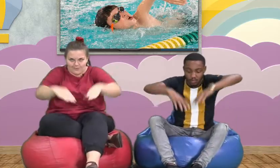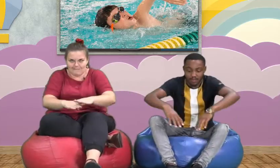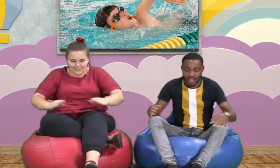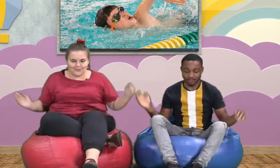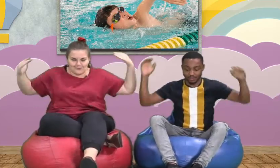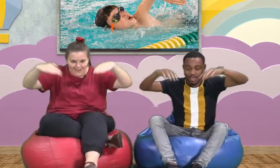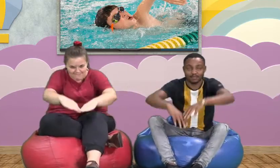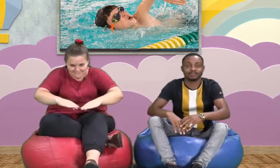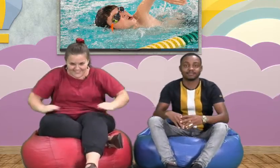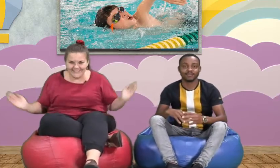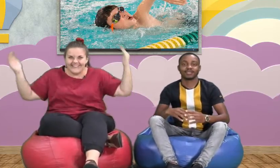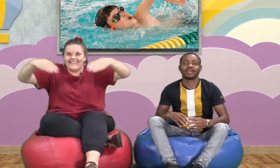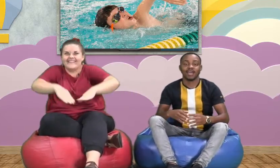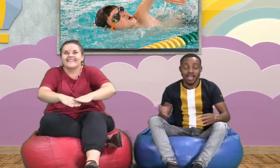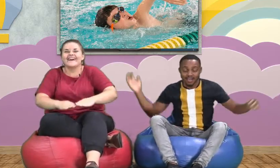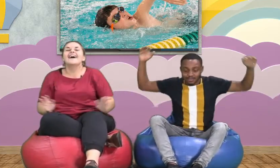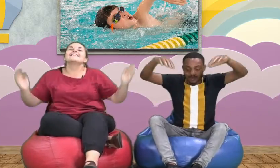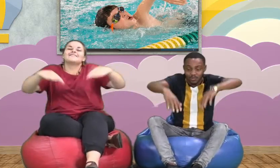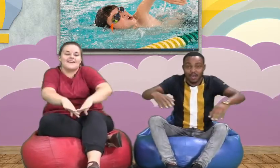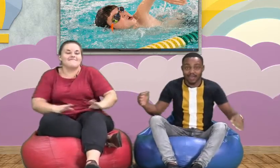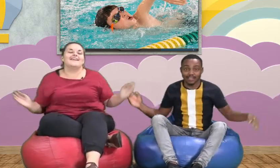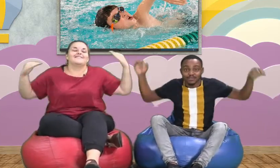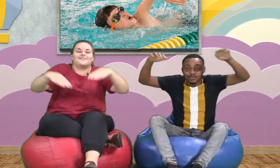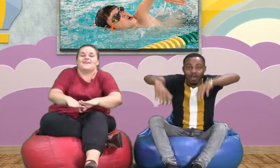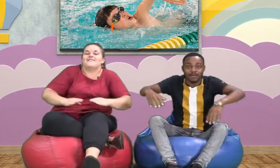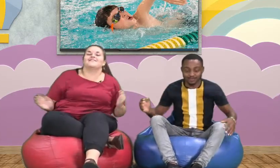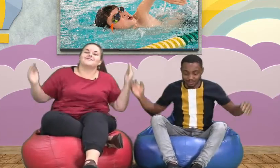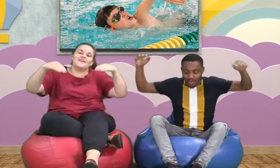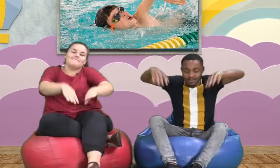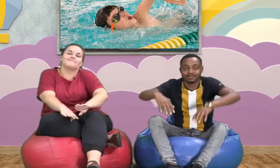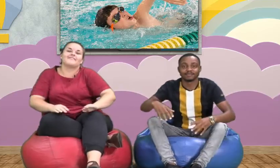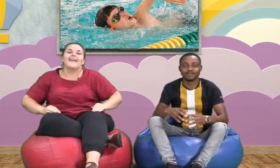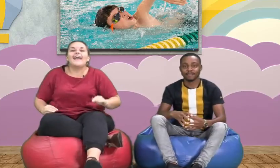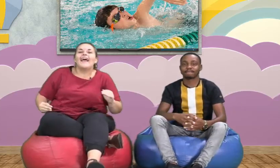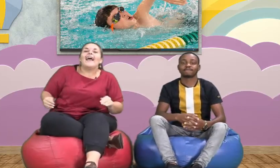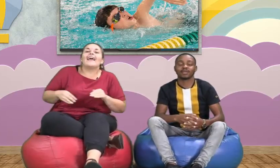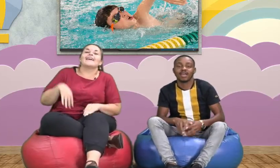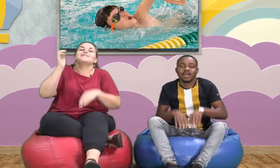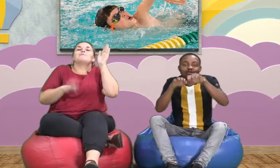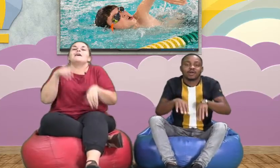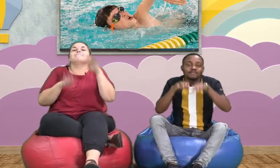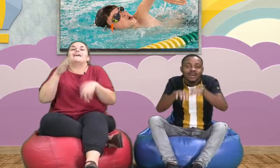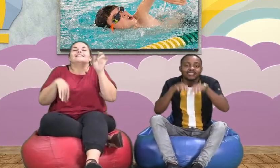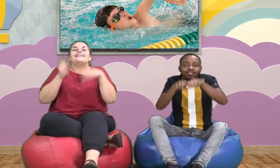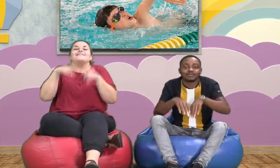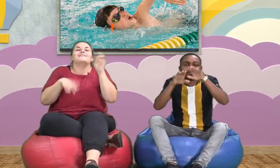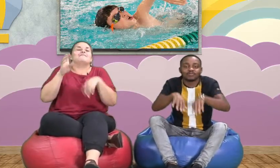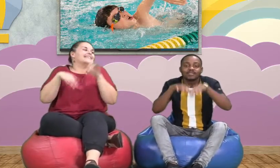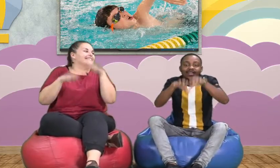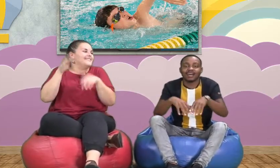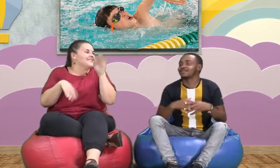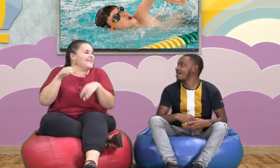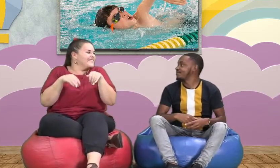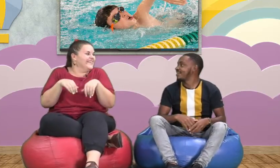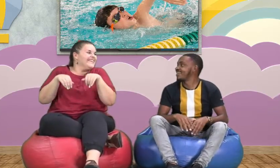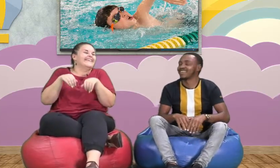Enzo, swem, Enzo, swem. Swem, Enzo, swem, Enzo, swem. En swem, Maricel, swem,